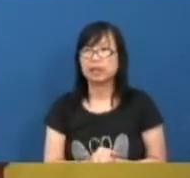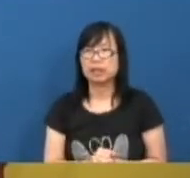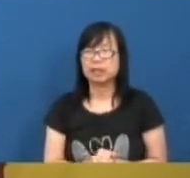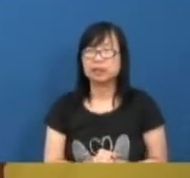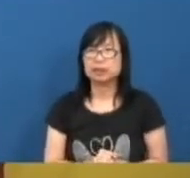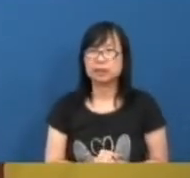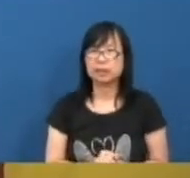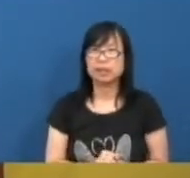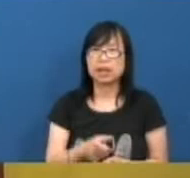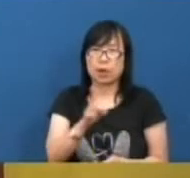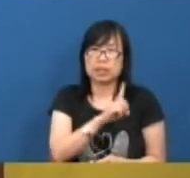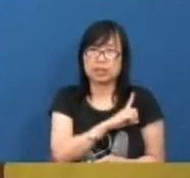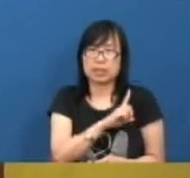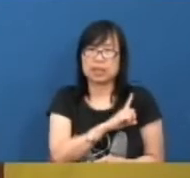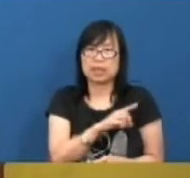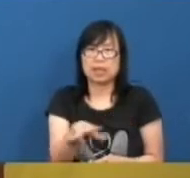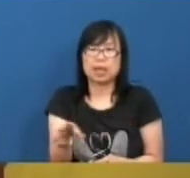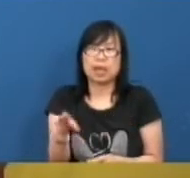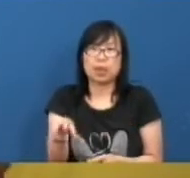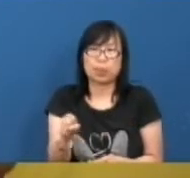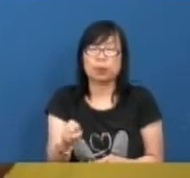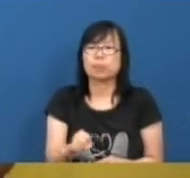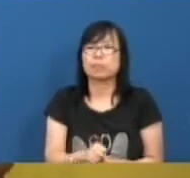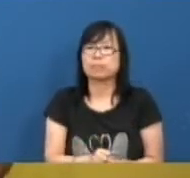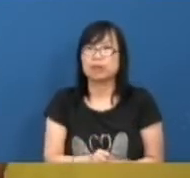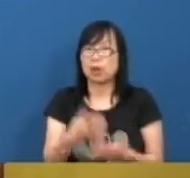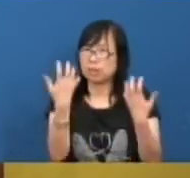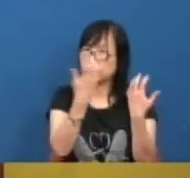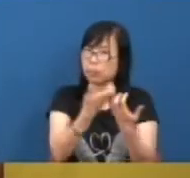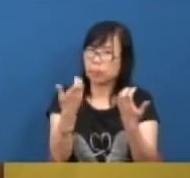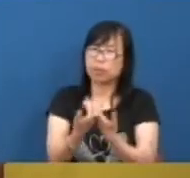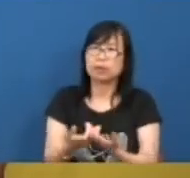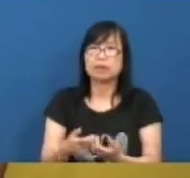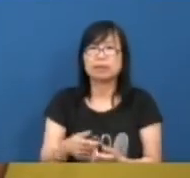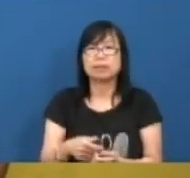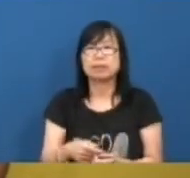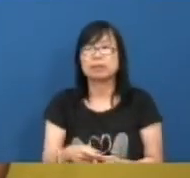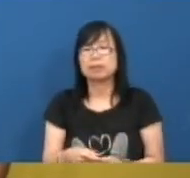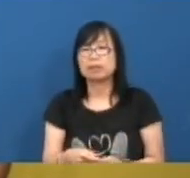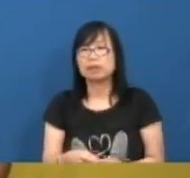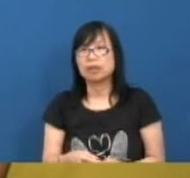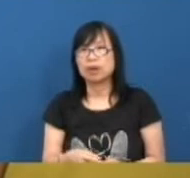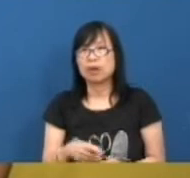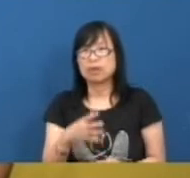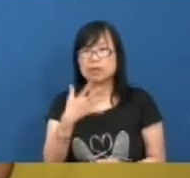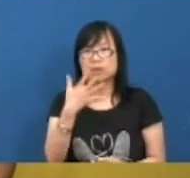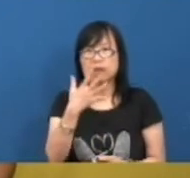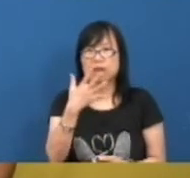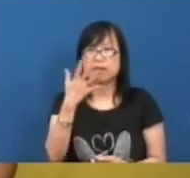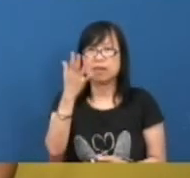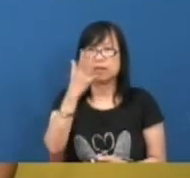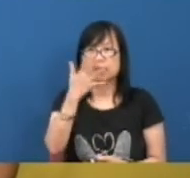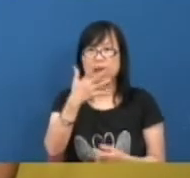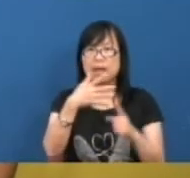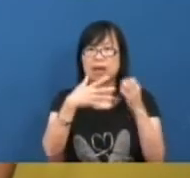即係自己自用啦嚇，咁我諗個數量咧，其實來來去都係講緊即係3,000-5,000呢啲數字